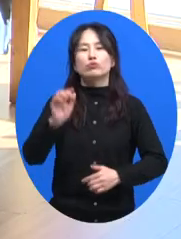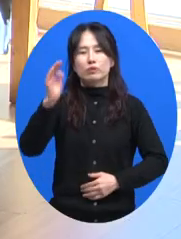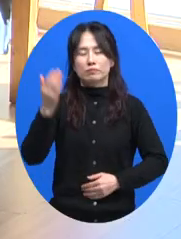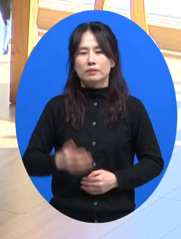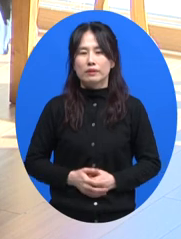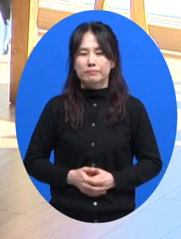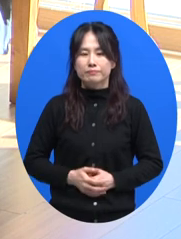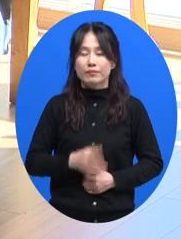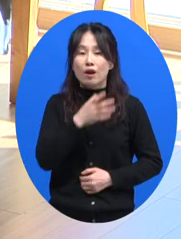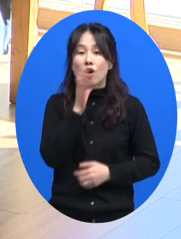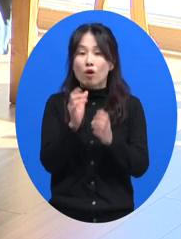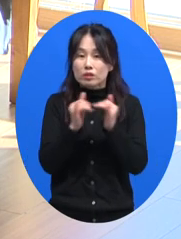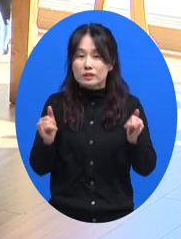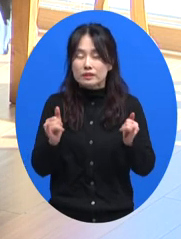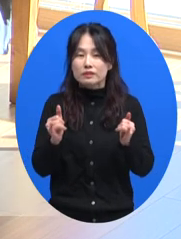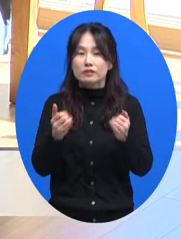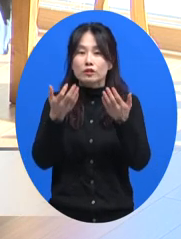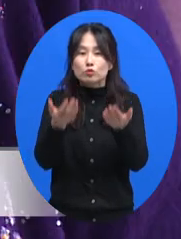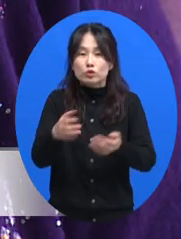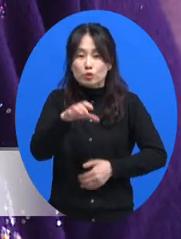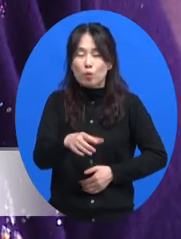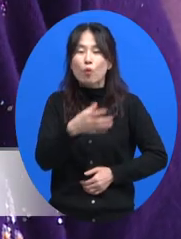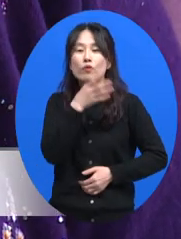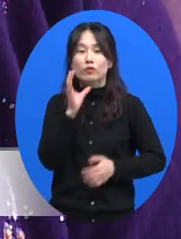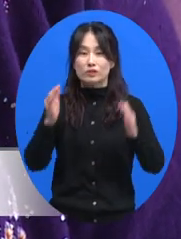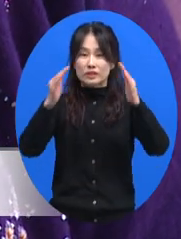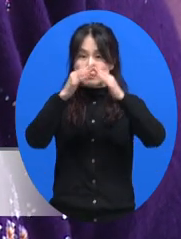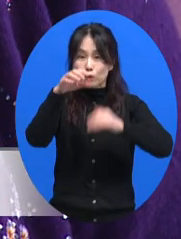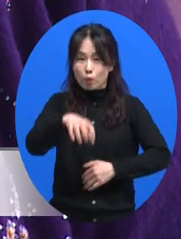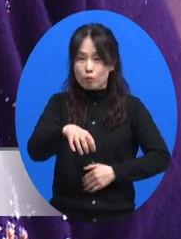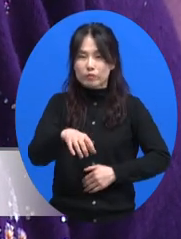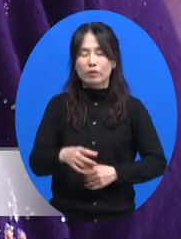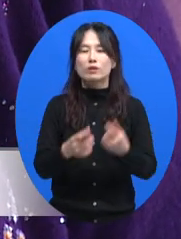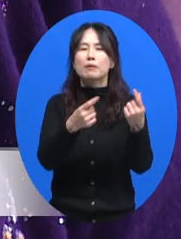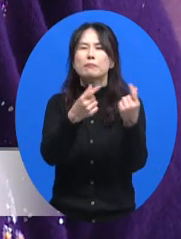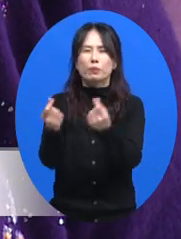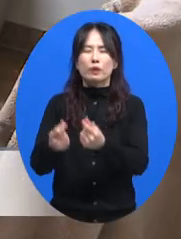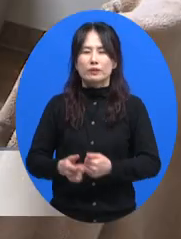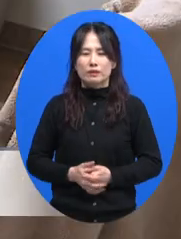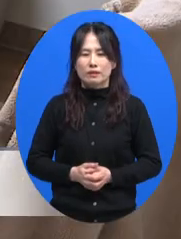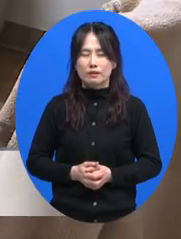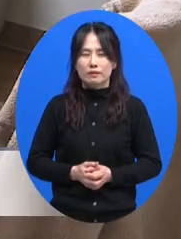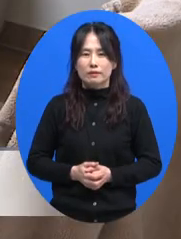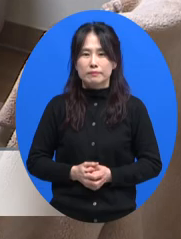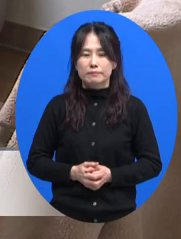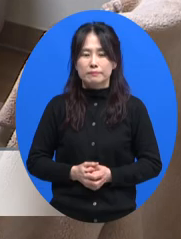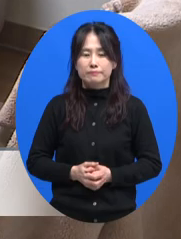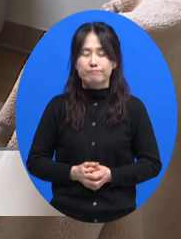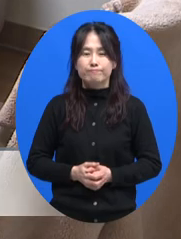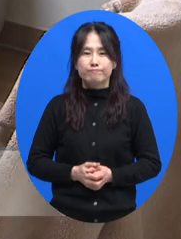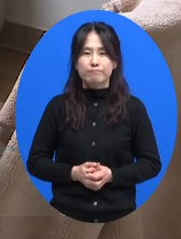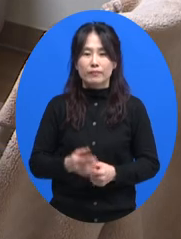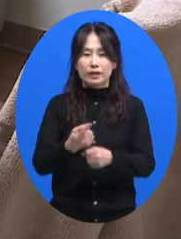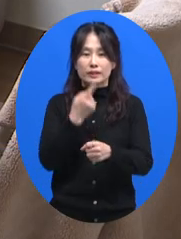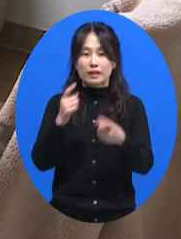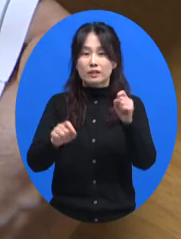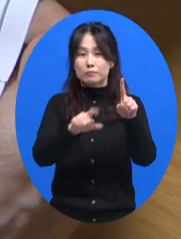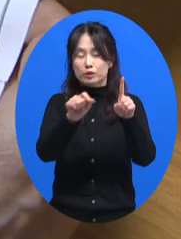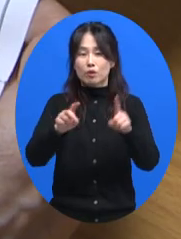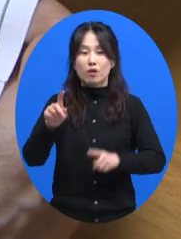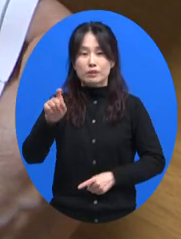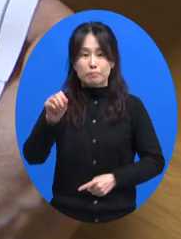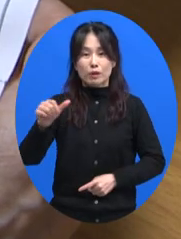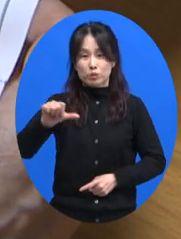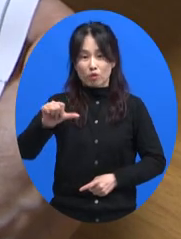때문에 어르신들에게 햇볕 쉼터 역할을 톡톡히 하고 있는 경로당도 사정은 마찬가지 지난해 11월 10만